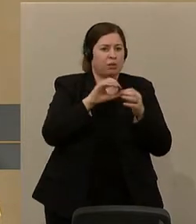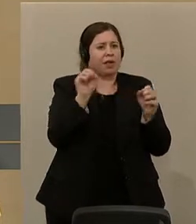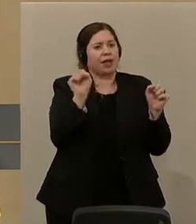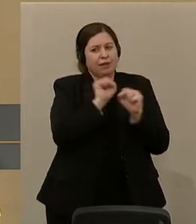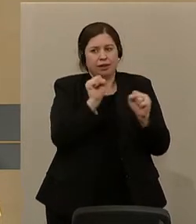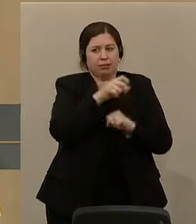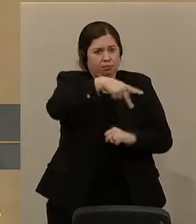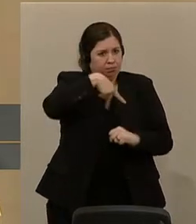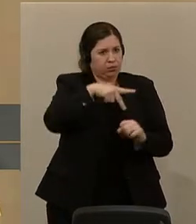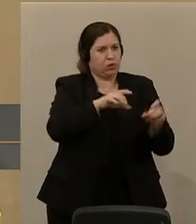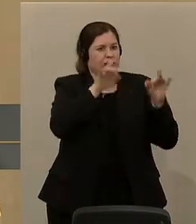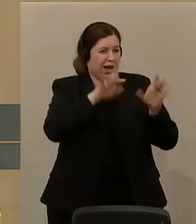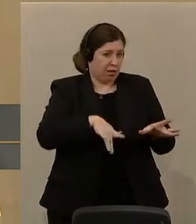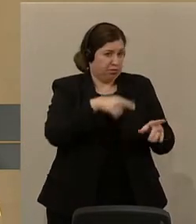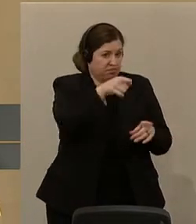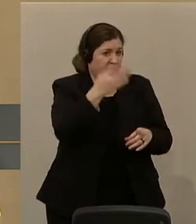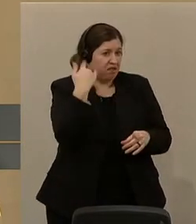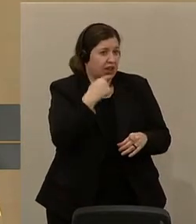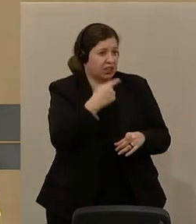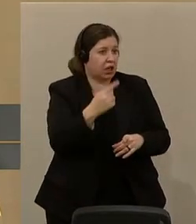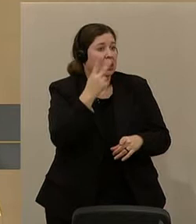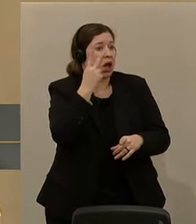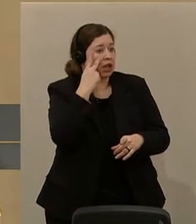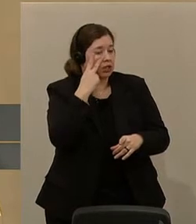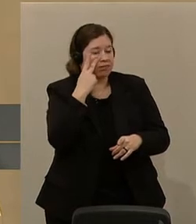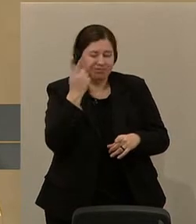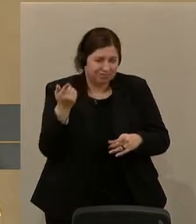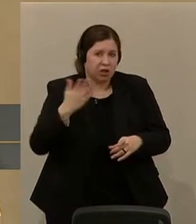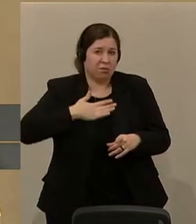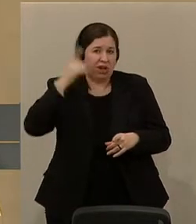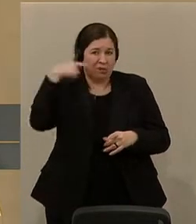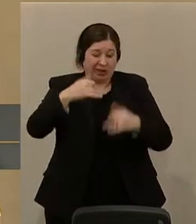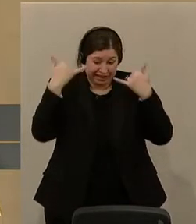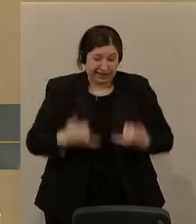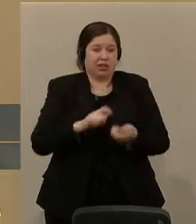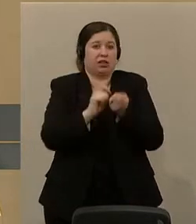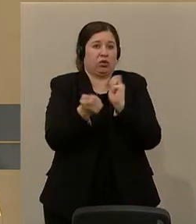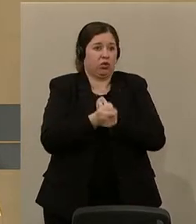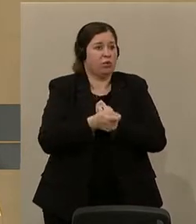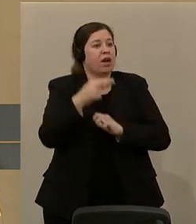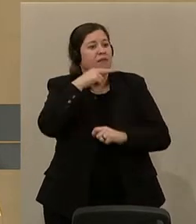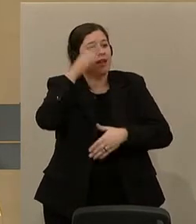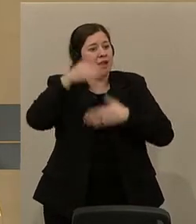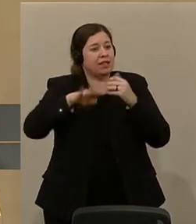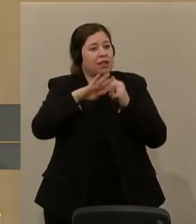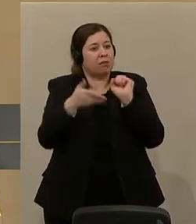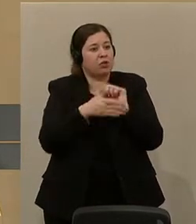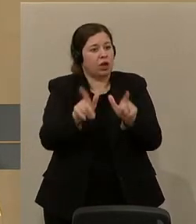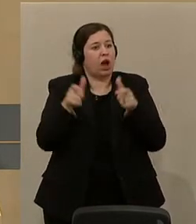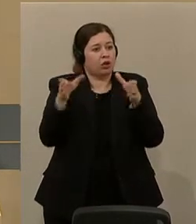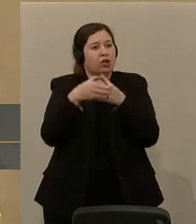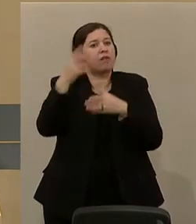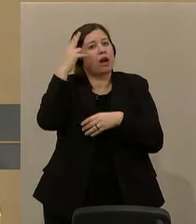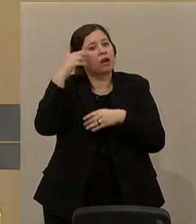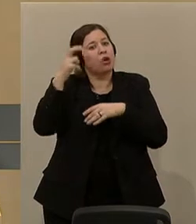schauen sich das an wir finden das geld jetzt umgesetzt wenn sie im letzten letzten budgetausschuss waren haben sie den herrn professor felderer gehört